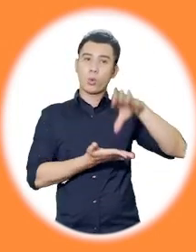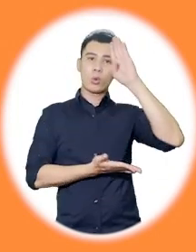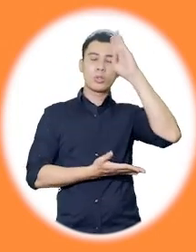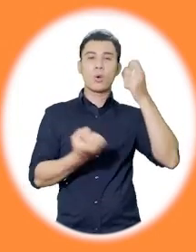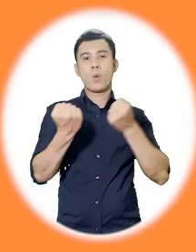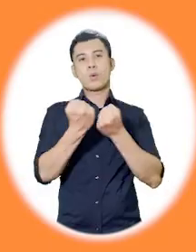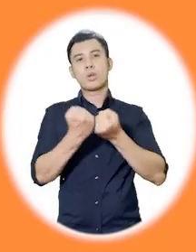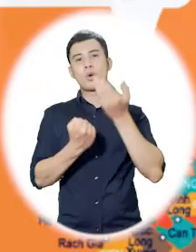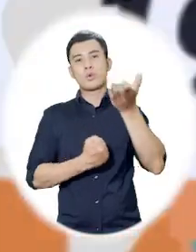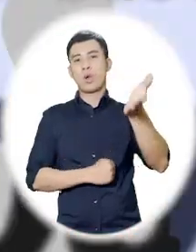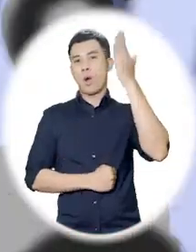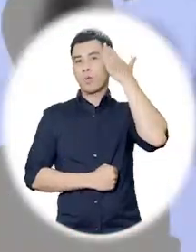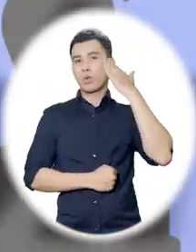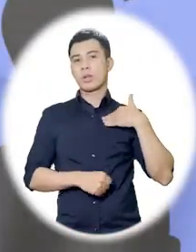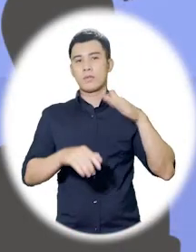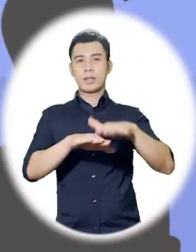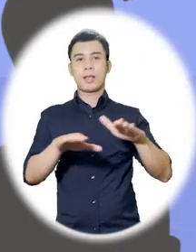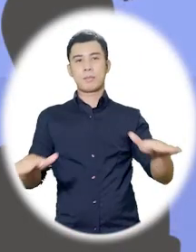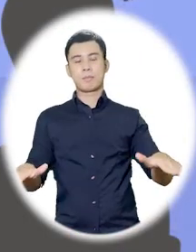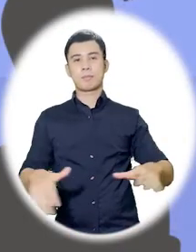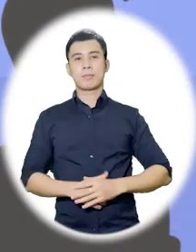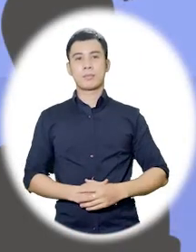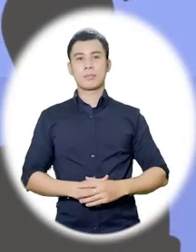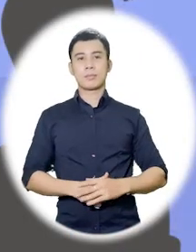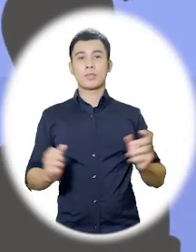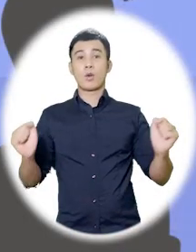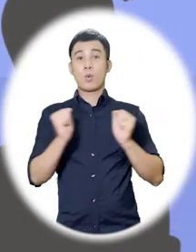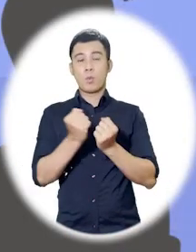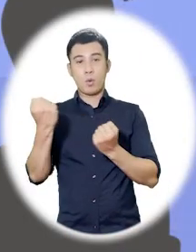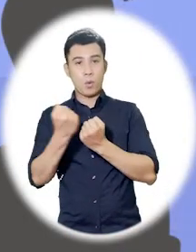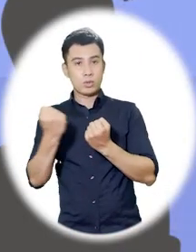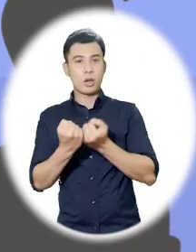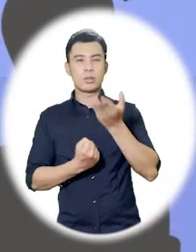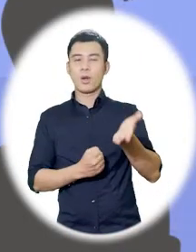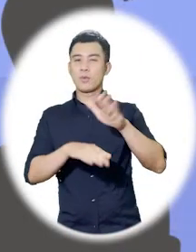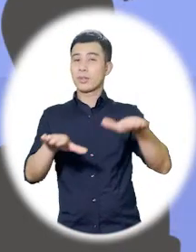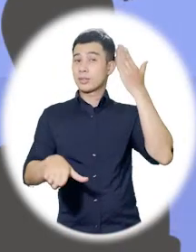em bị bạo lực, xâm hại. Hãy cùng chung tay hỗ trợ kịp thời cho phụ